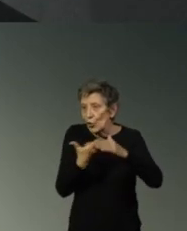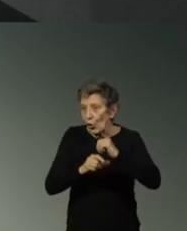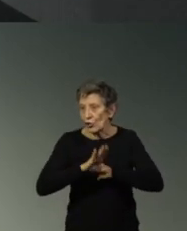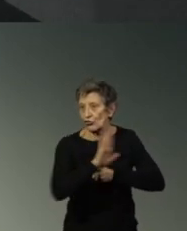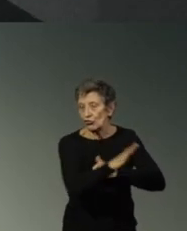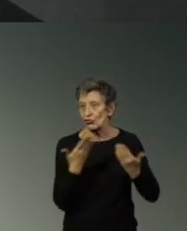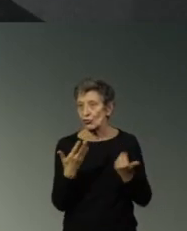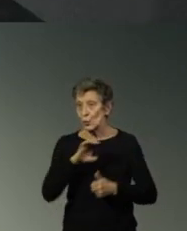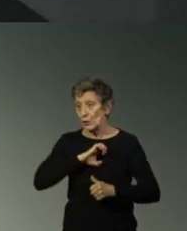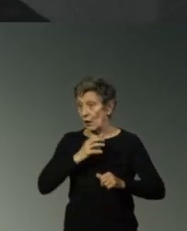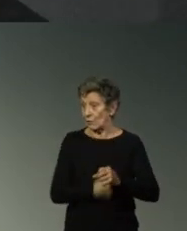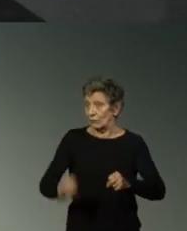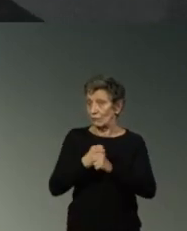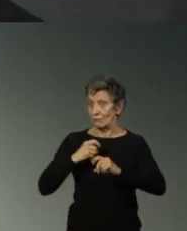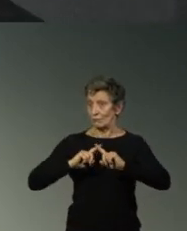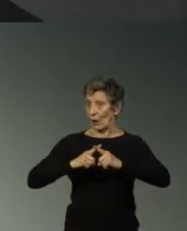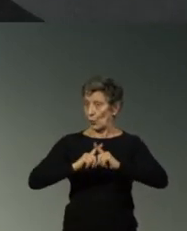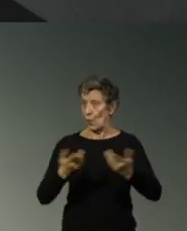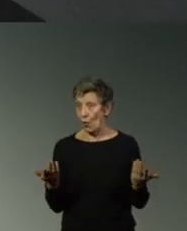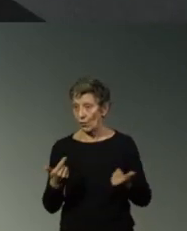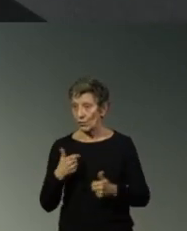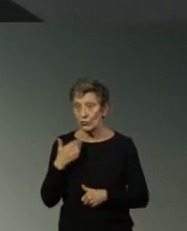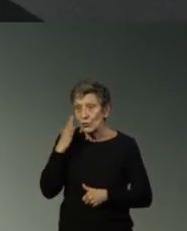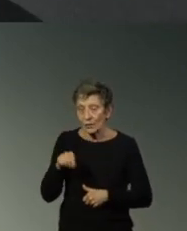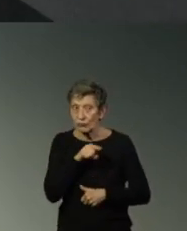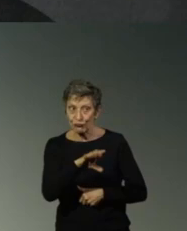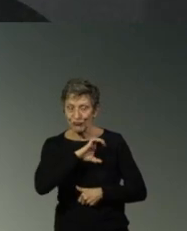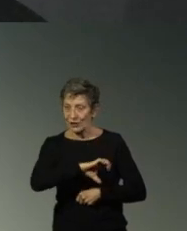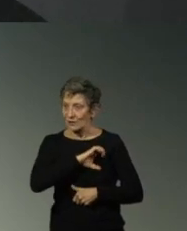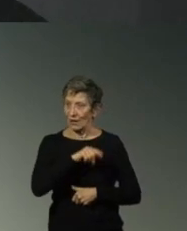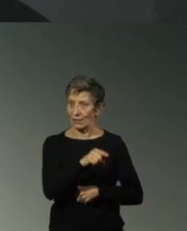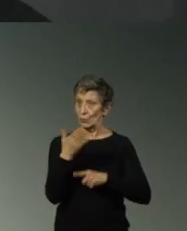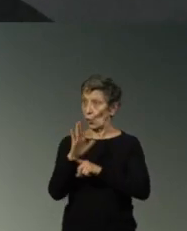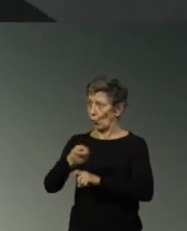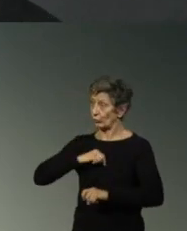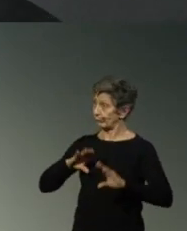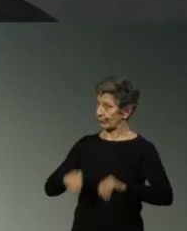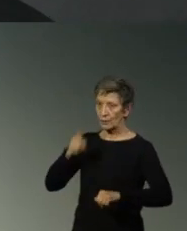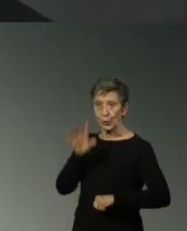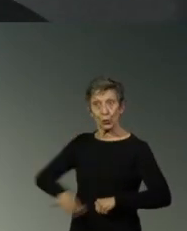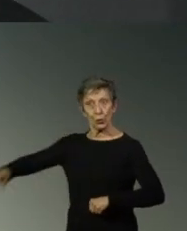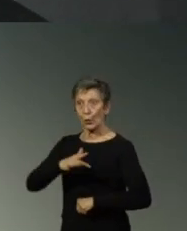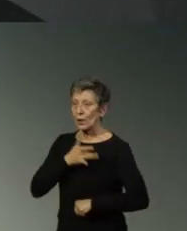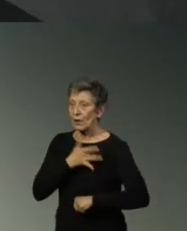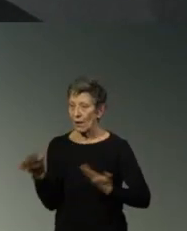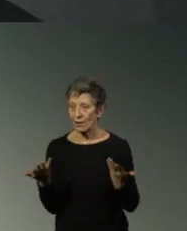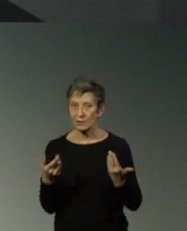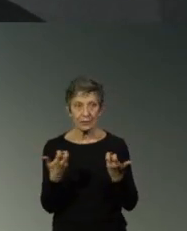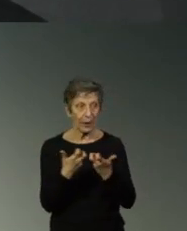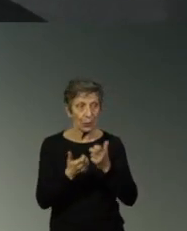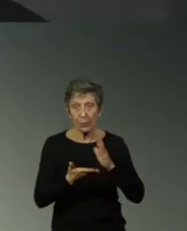créer des arguments pour justifier leur pratique. Donc ils essayent de se positionner comme étant d'intérêt général. Alors, en disant on régule la faune